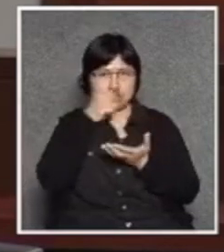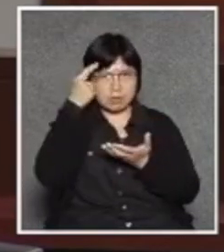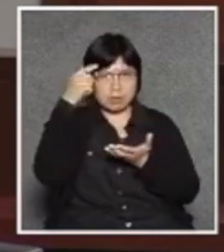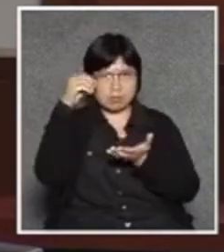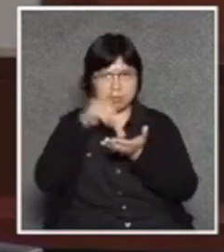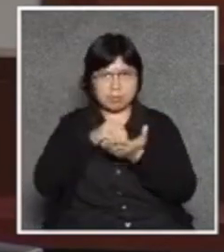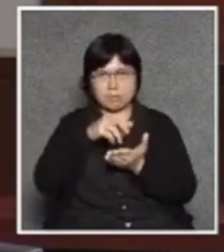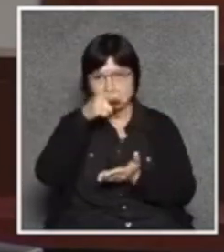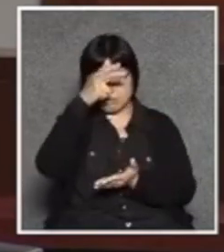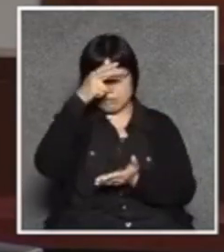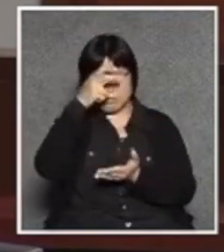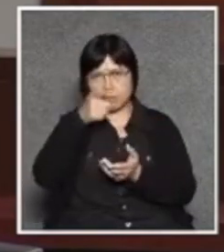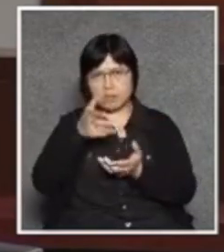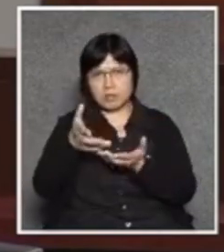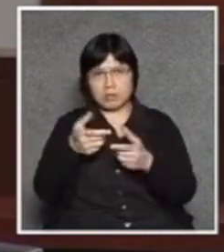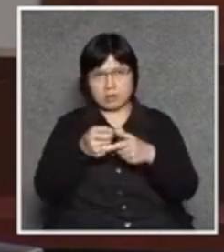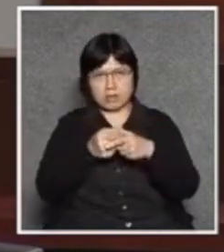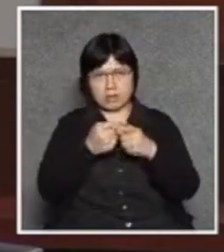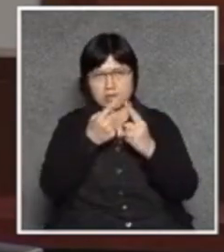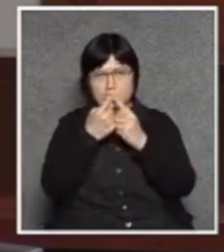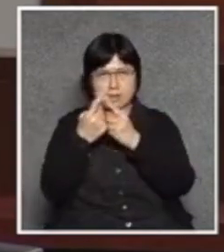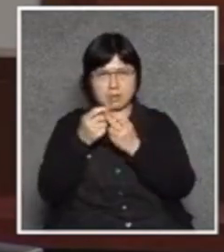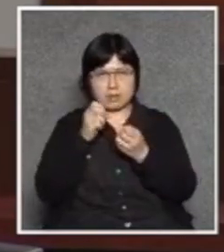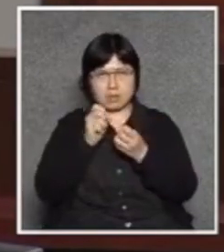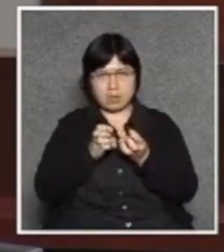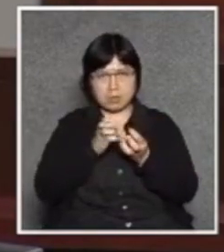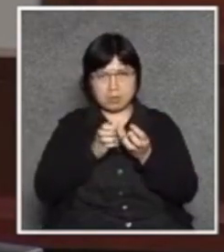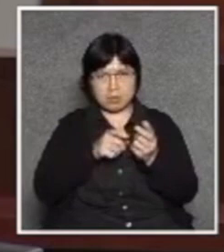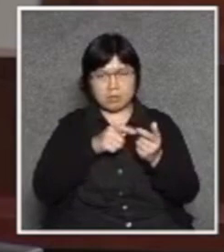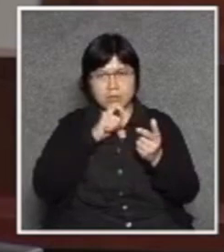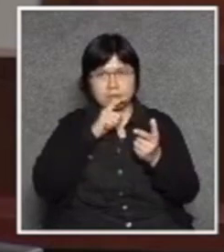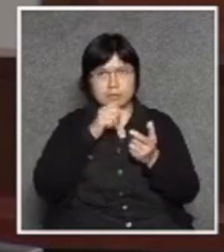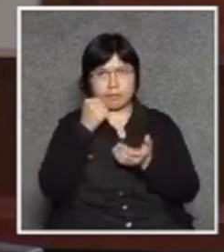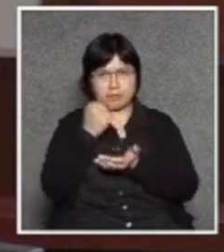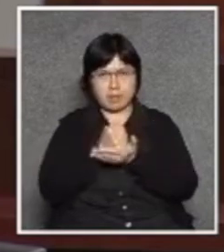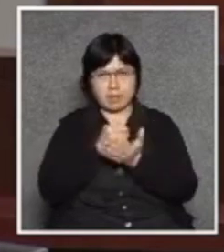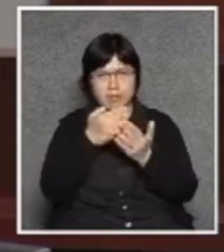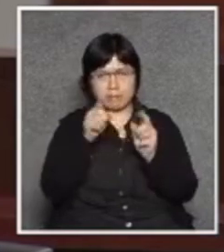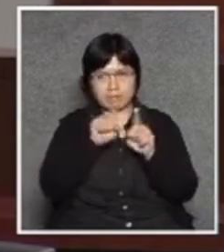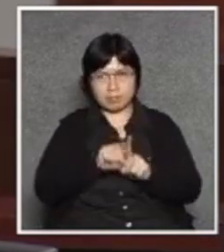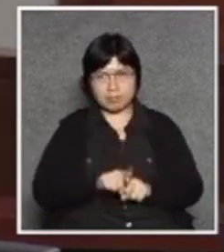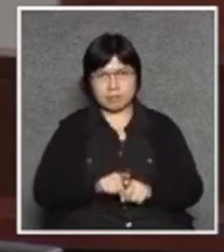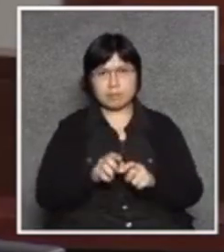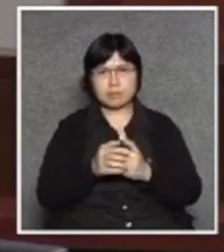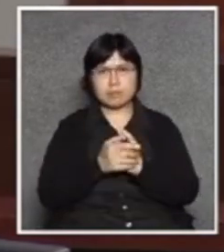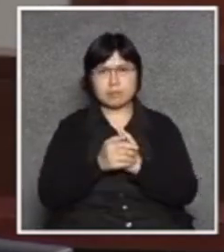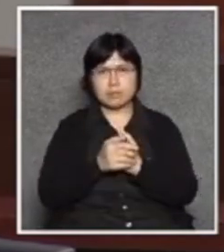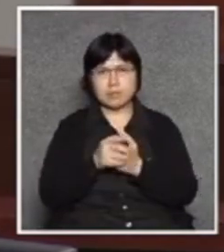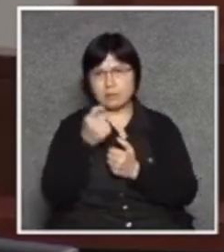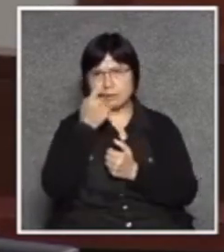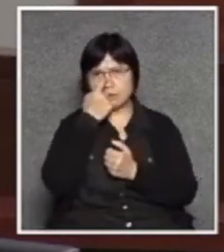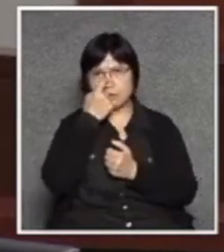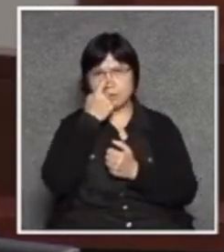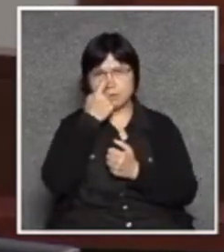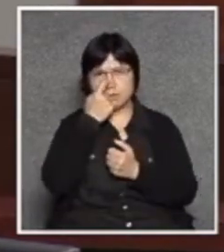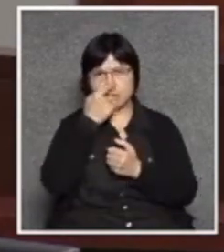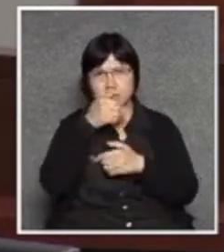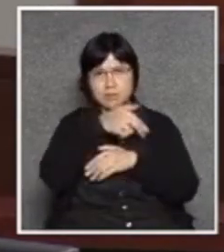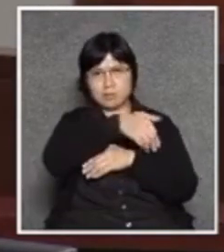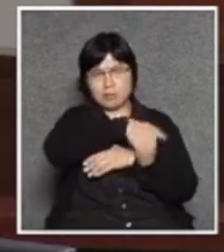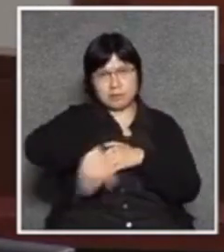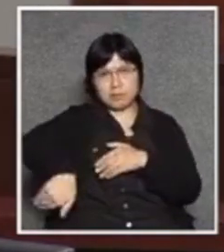府應該向公眾解釋發牌準則，因此被指與梁振英劃清界